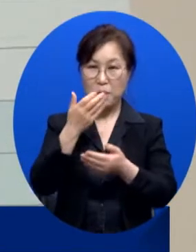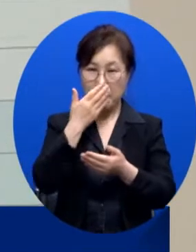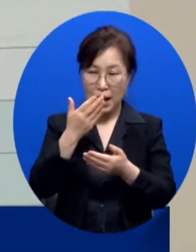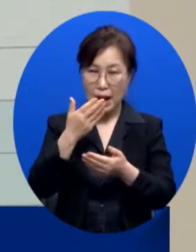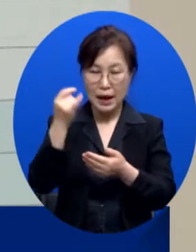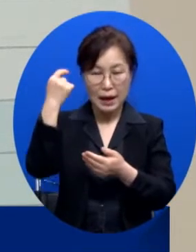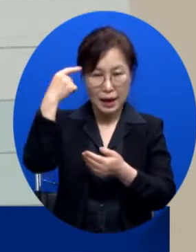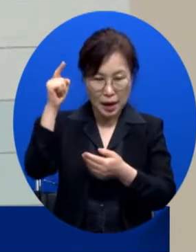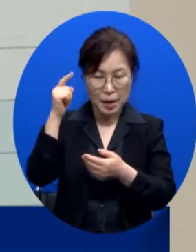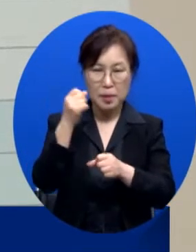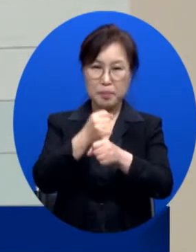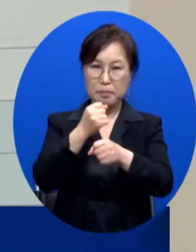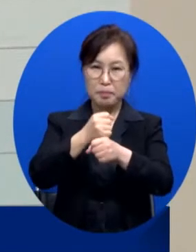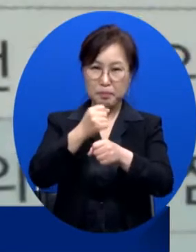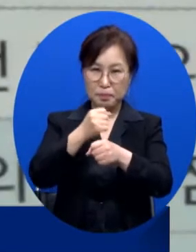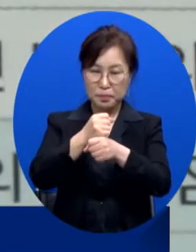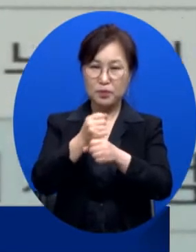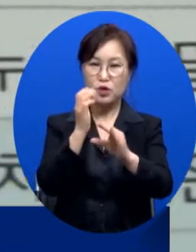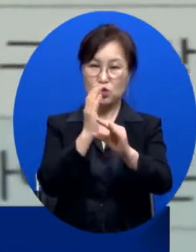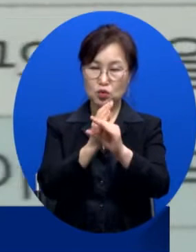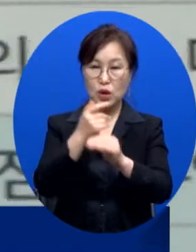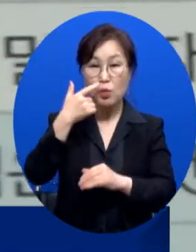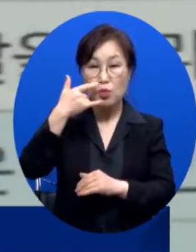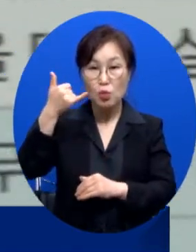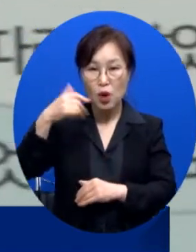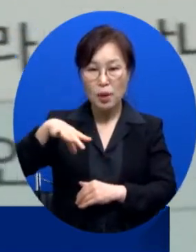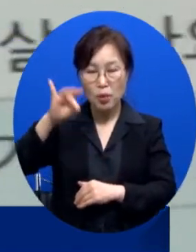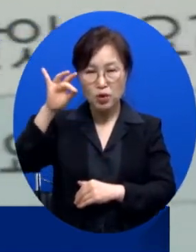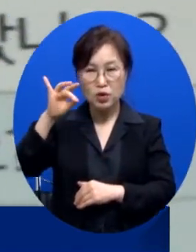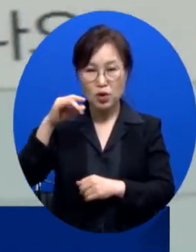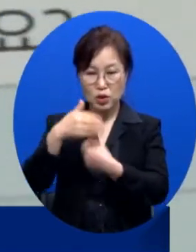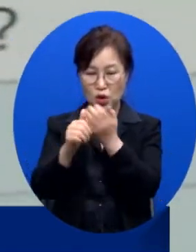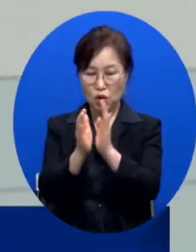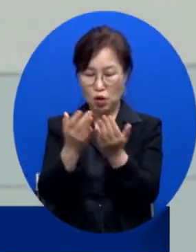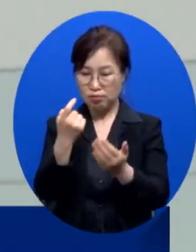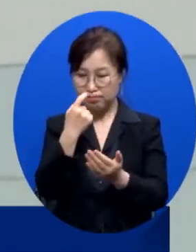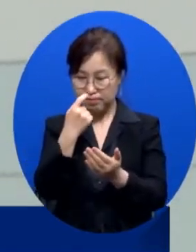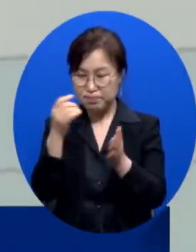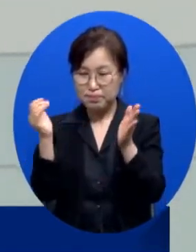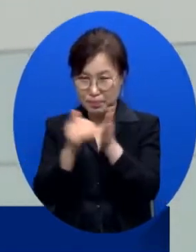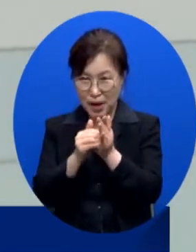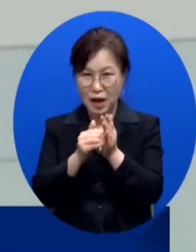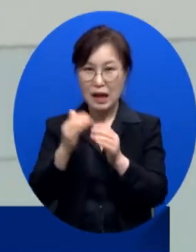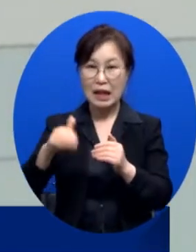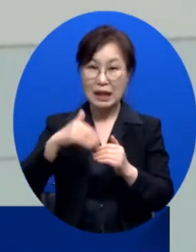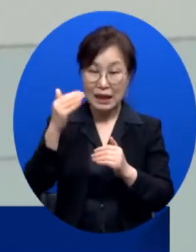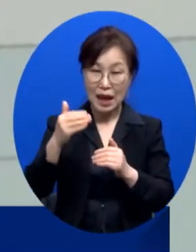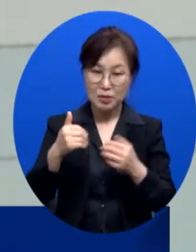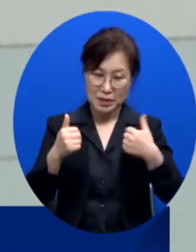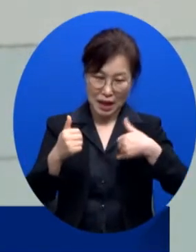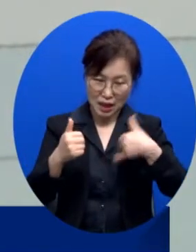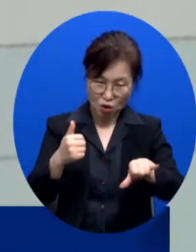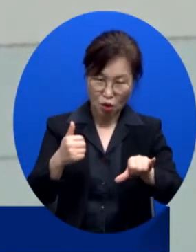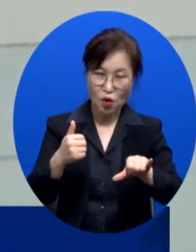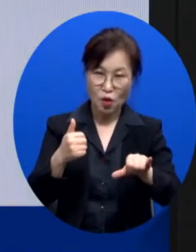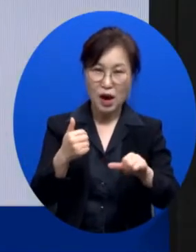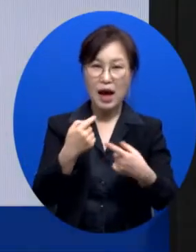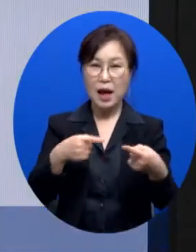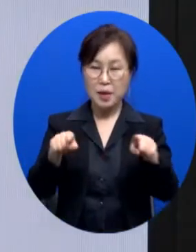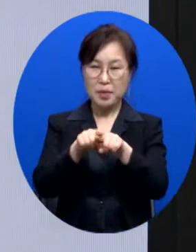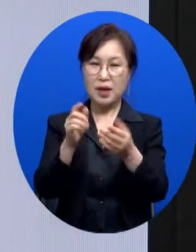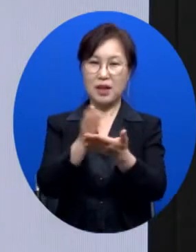개발을 격월간으로 내고 있어서 부모들이 먼저 성경을 배워야 되는 걸로 그래서 아이들과 함께 배운 것을 나눌 수